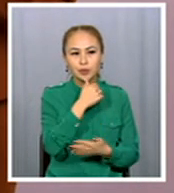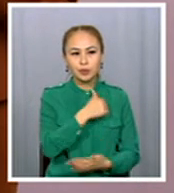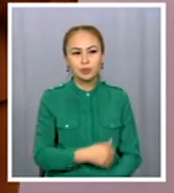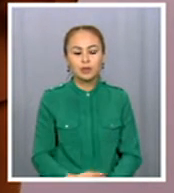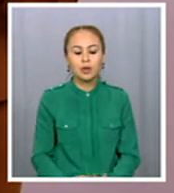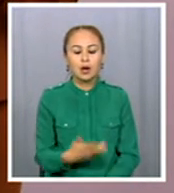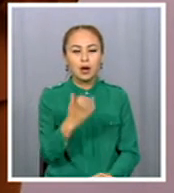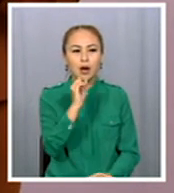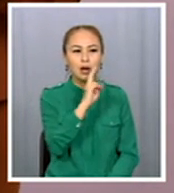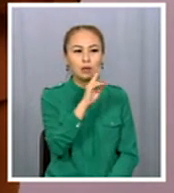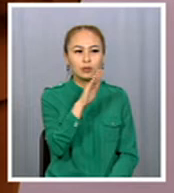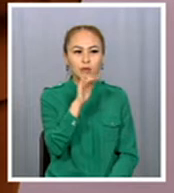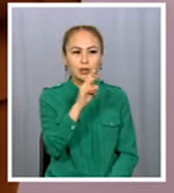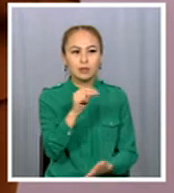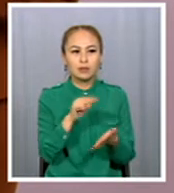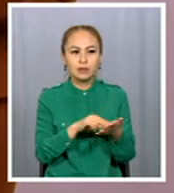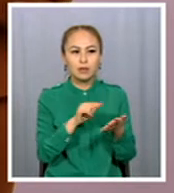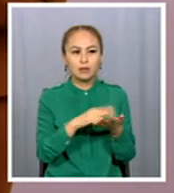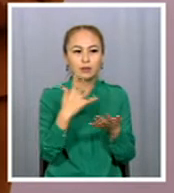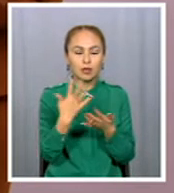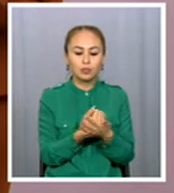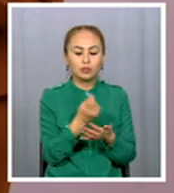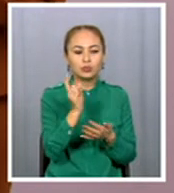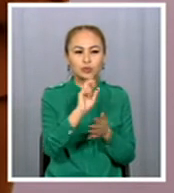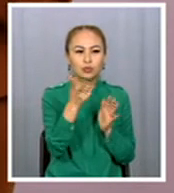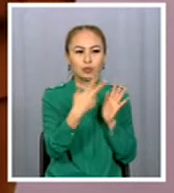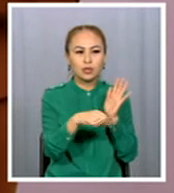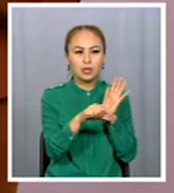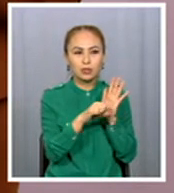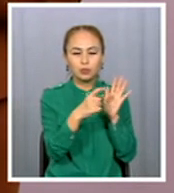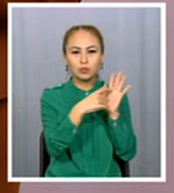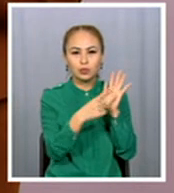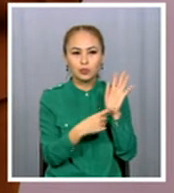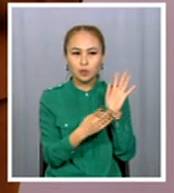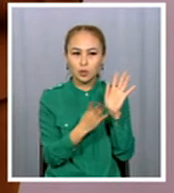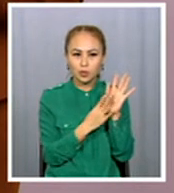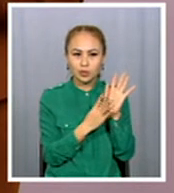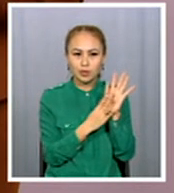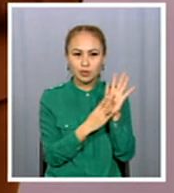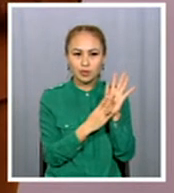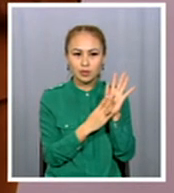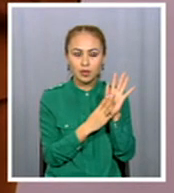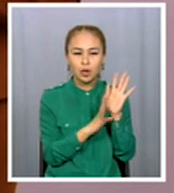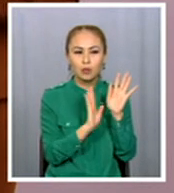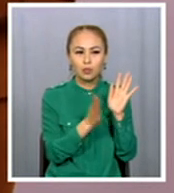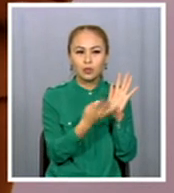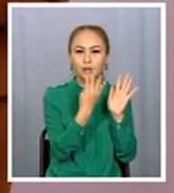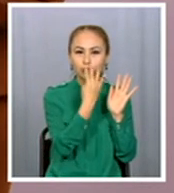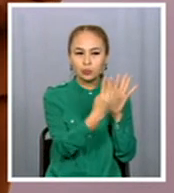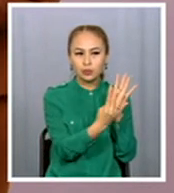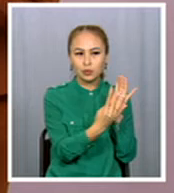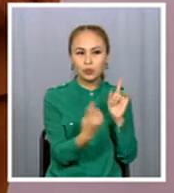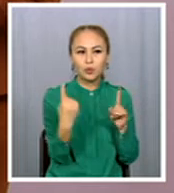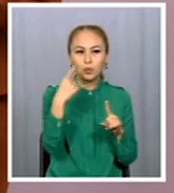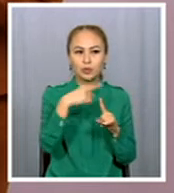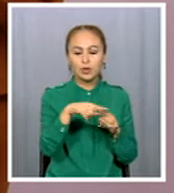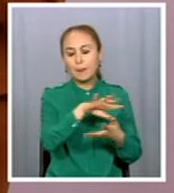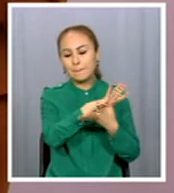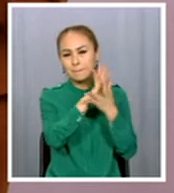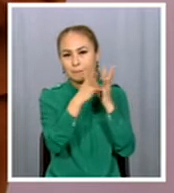Ақ құтанның санын табу үшін 36-ны 9-ға бөлеміз. Мәні 4-ке тең. Ал